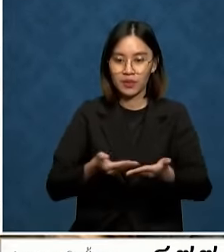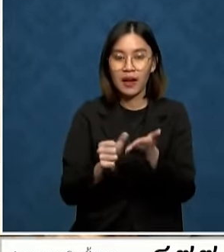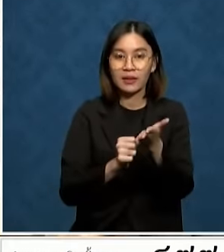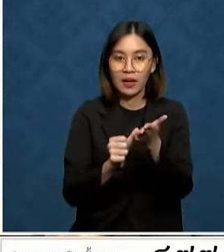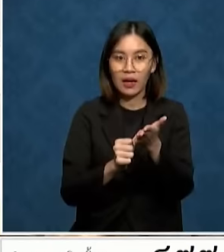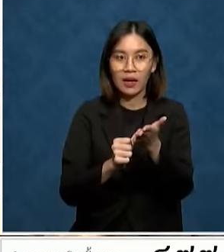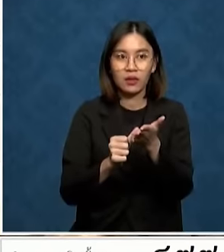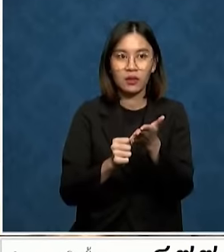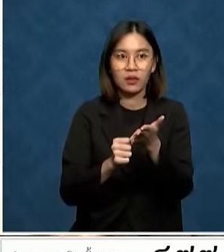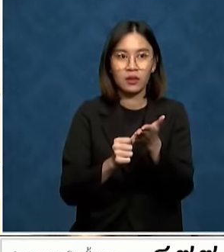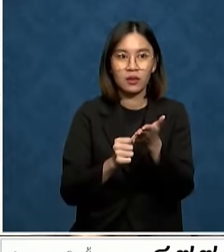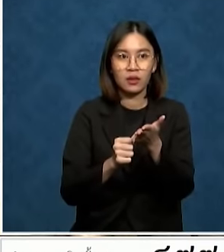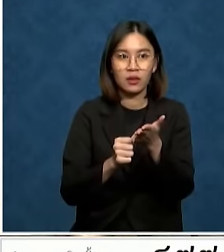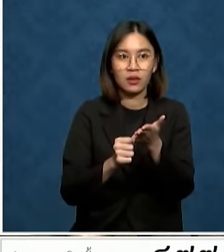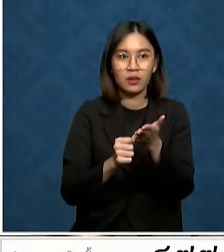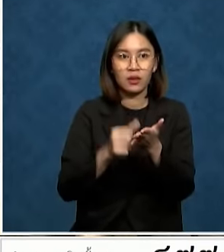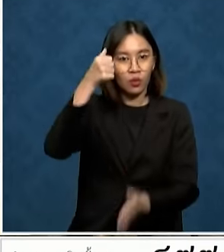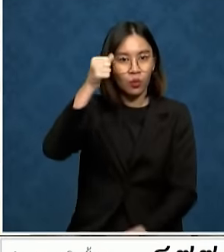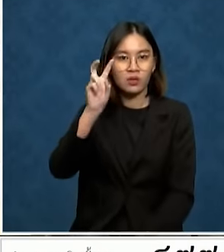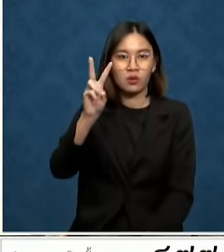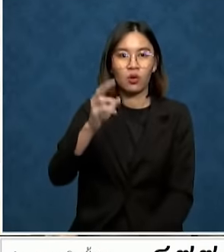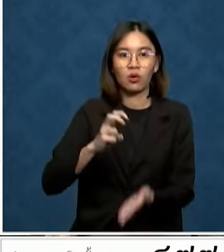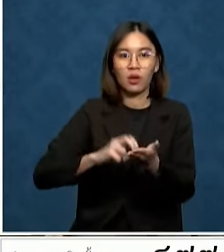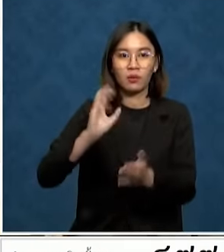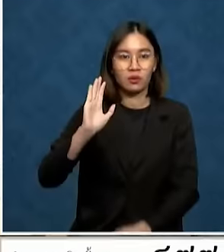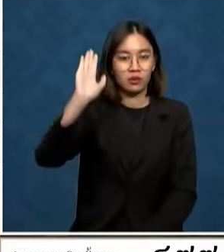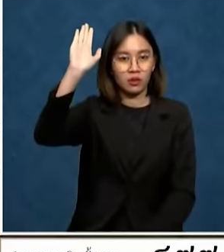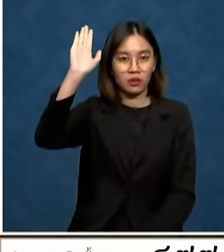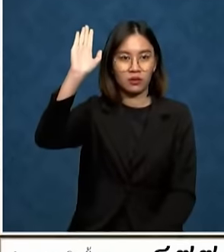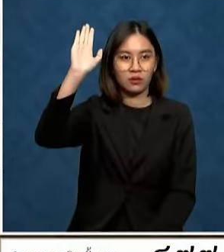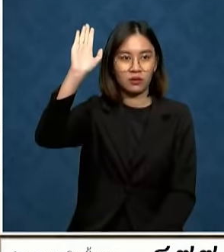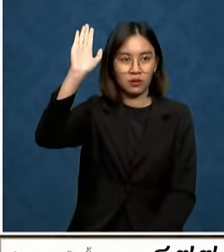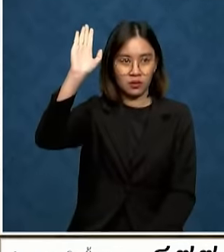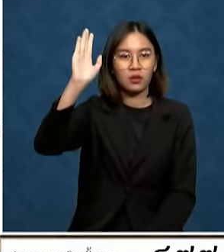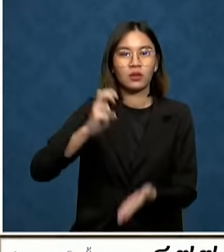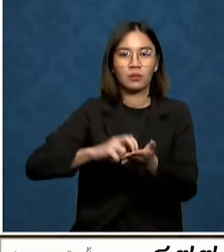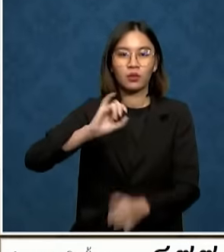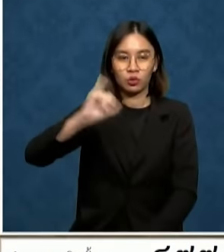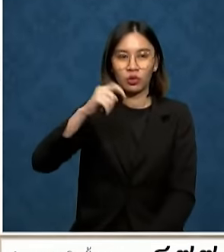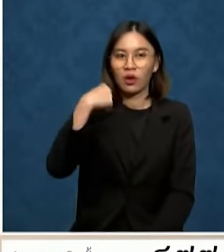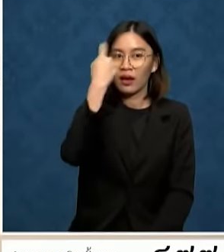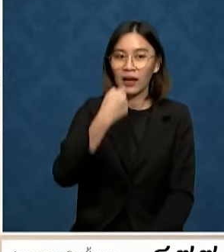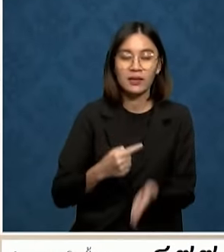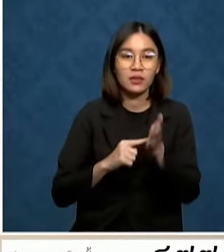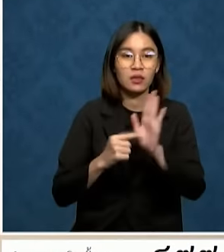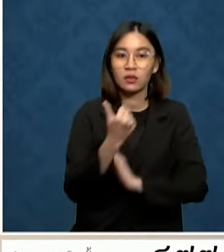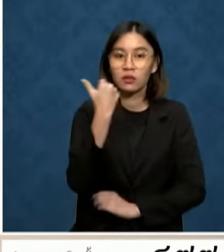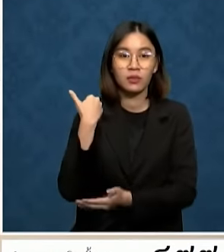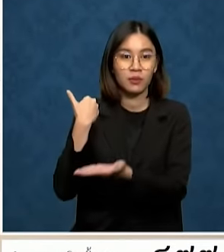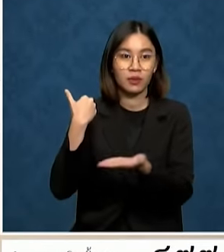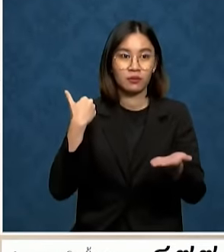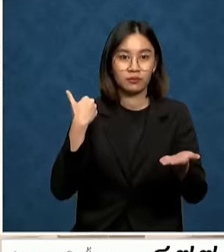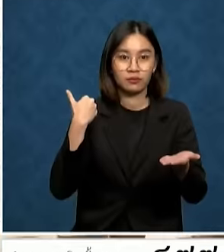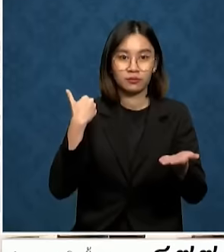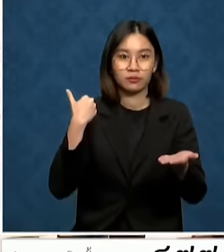รยะติ 2 จำดว 2 วนครัขอพลองดครบครั พูลองถูกตองครับมีท่ DAYเสนเป็อยางอนไครับครั